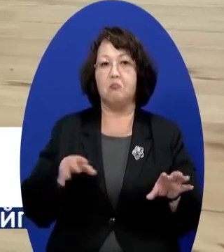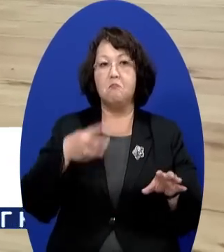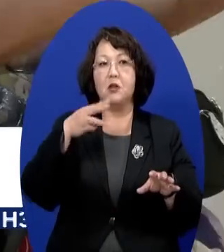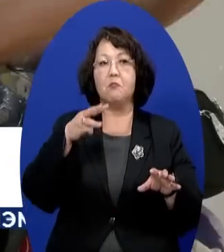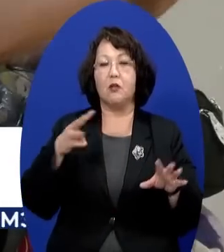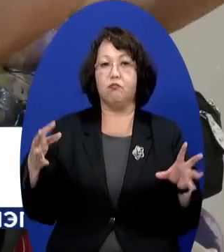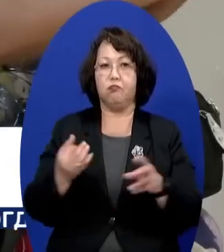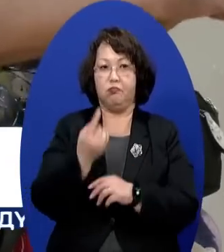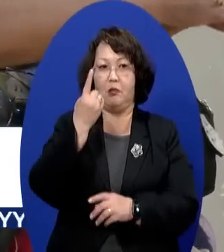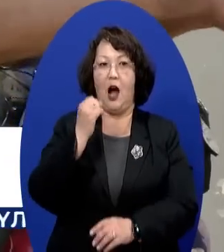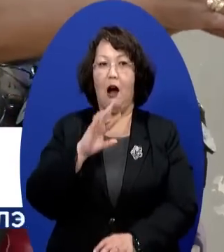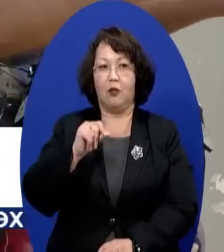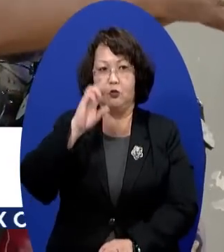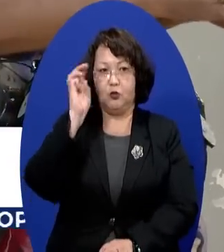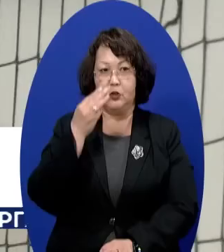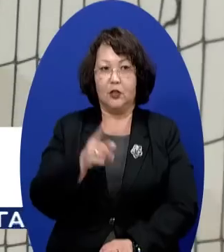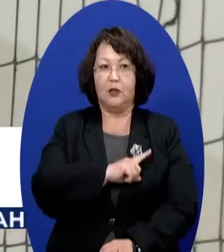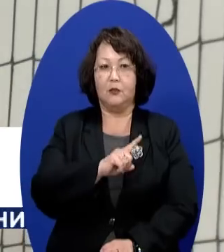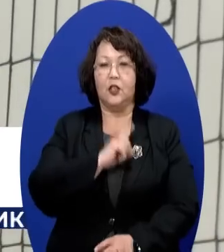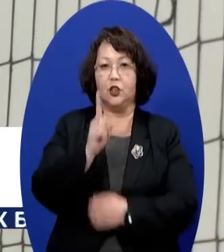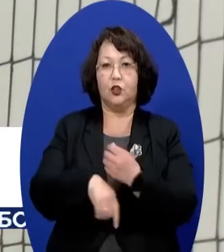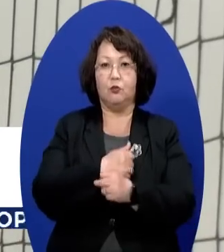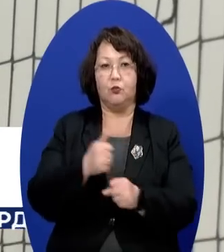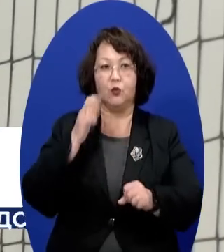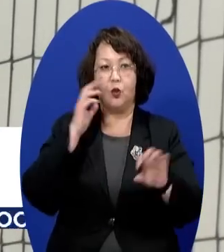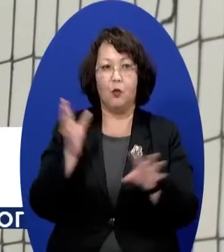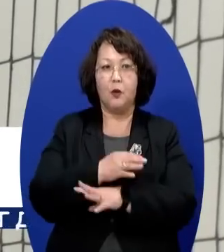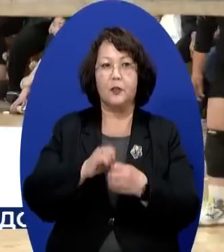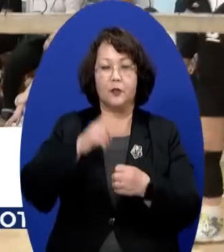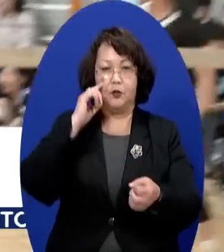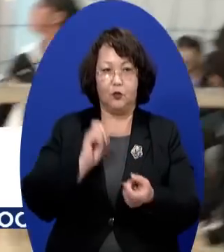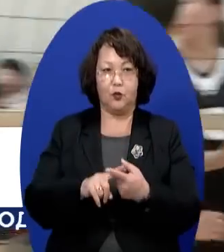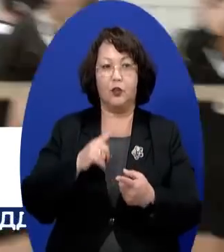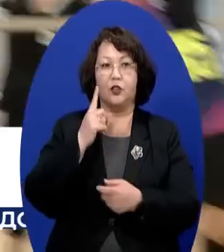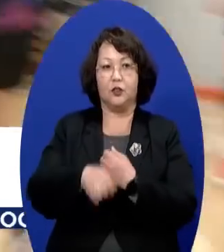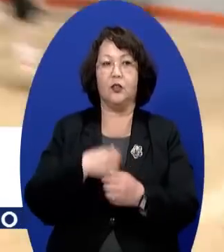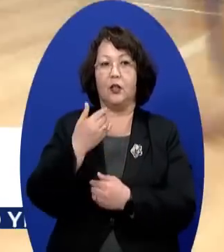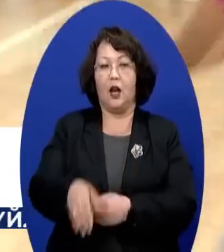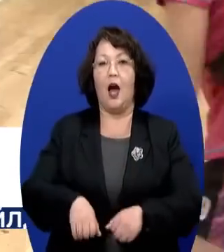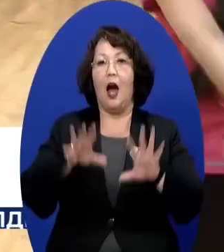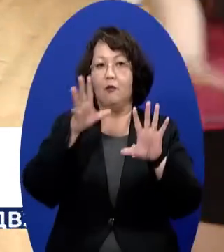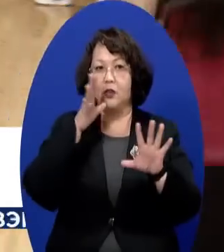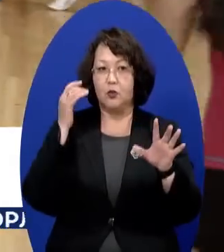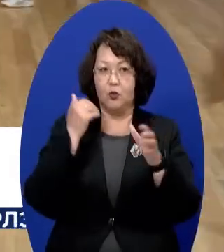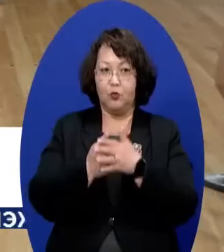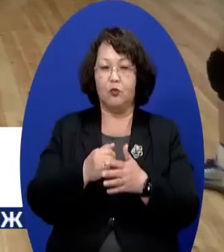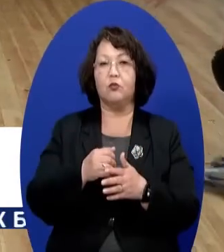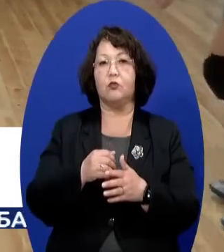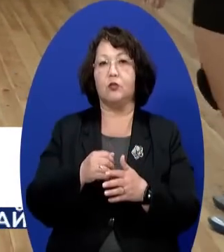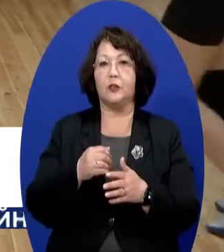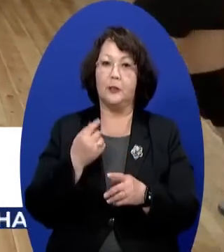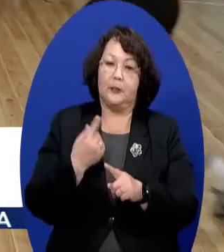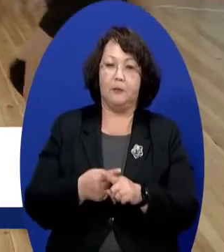тодорно. Натур Мед ноён клубээс энэ тэмцээнийг жил бүр зохион байгуулах зорилготой байгаа юм. Ирэх жилээс 10 хүртэлх насны ангиллыг нэмж оруулахар